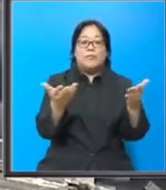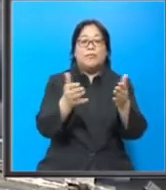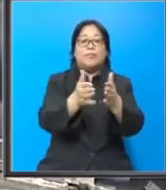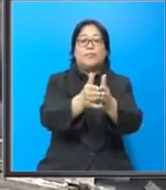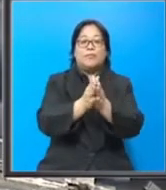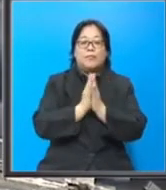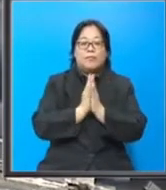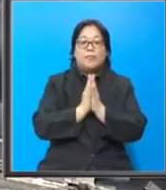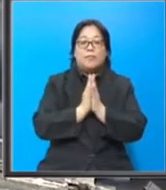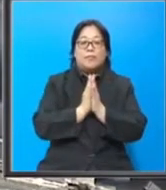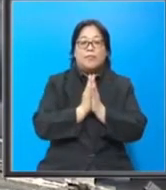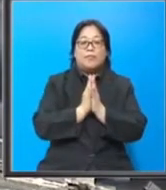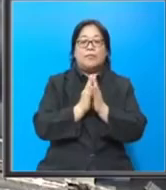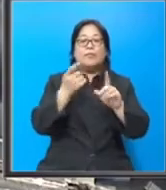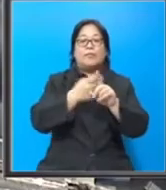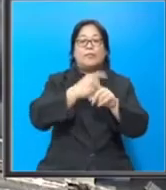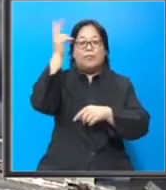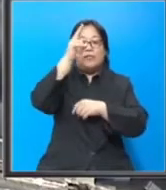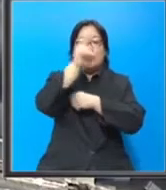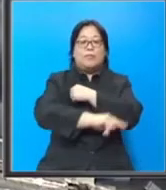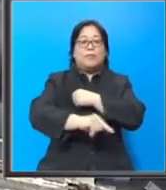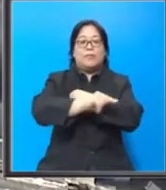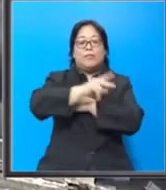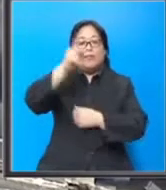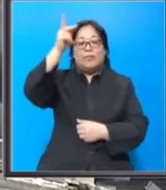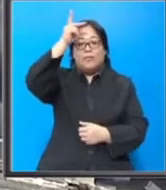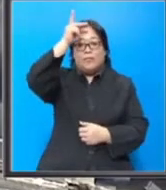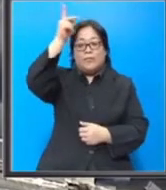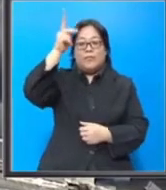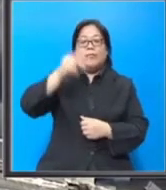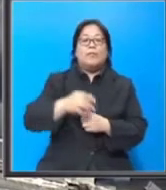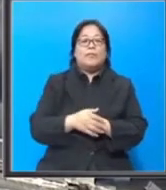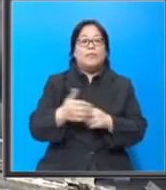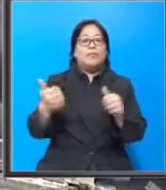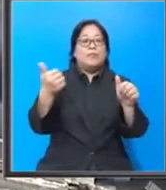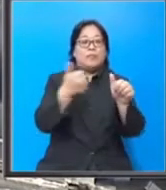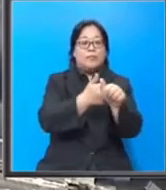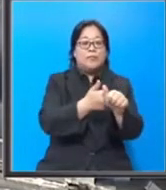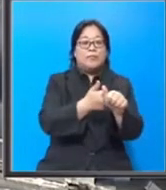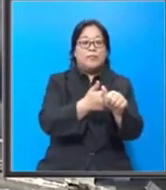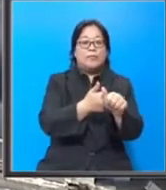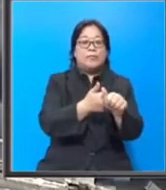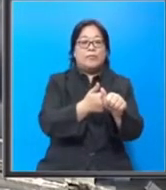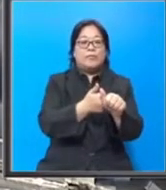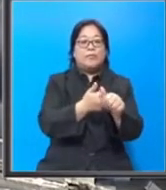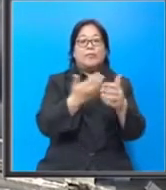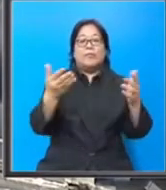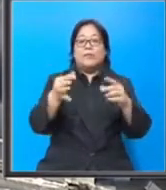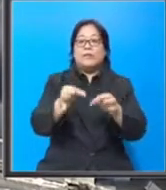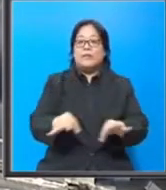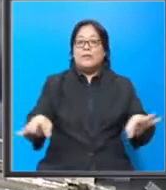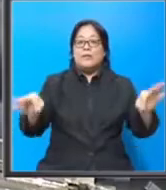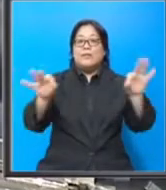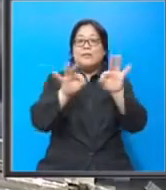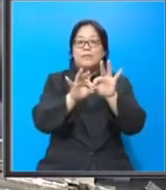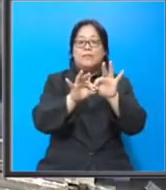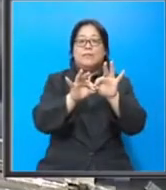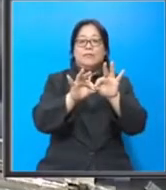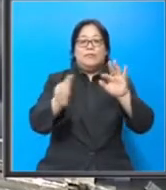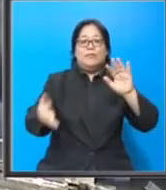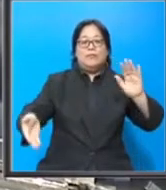permohonan yang dikemukakan oleh keadaan di Klaten berdasarkan kepada keutamaan